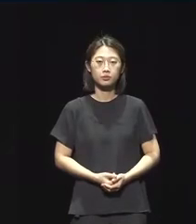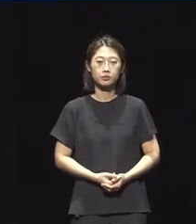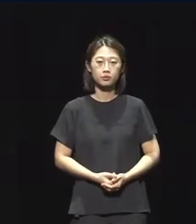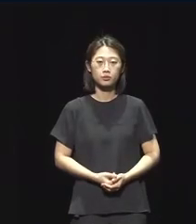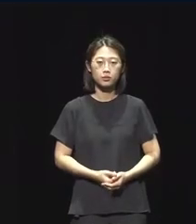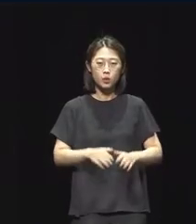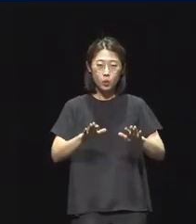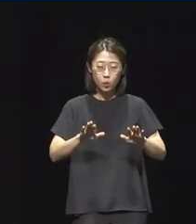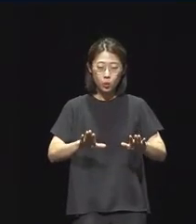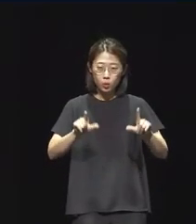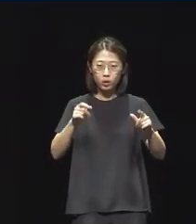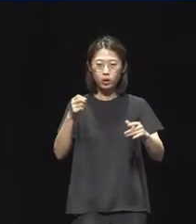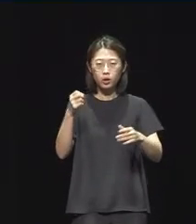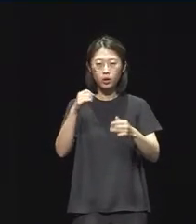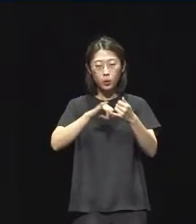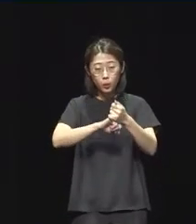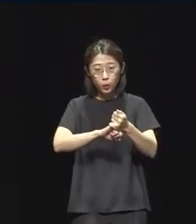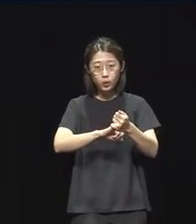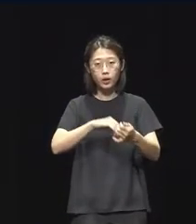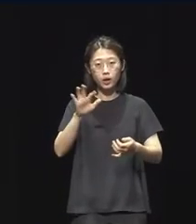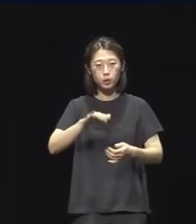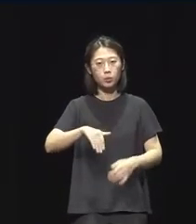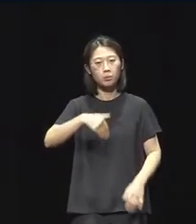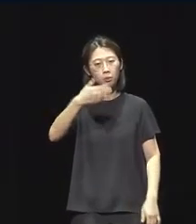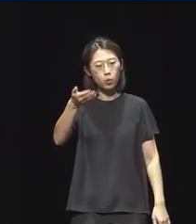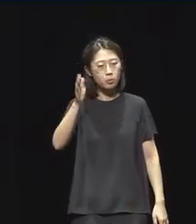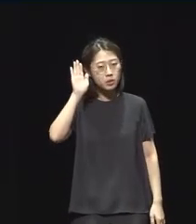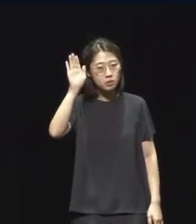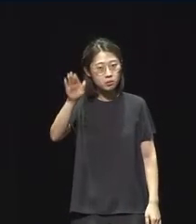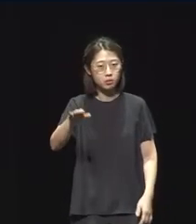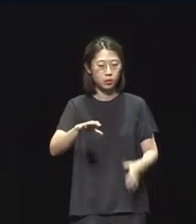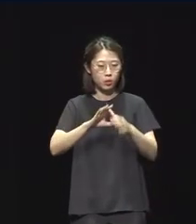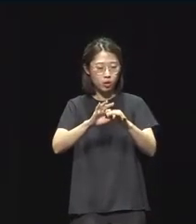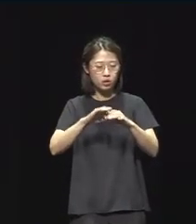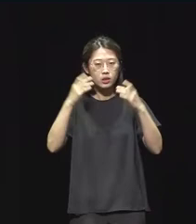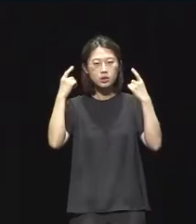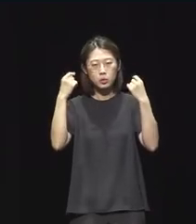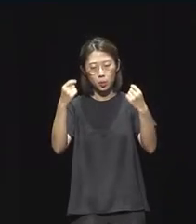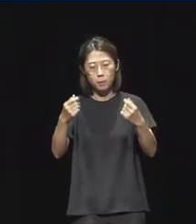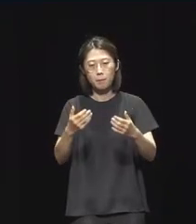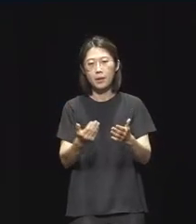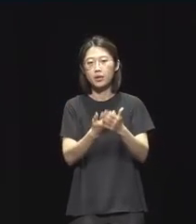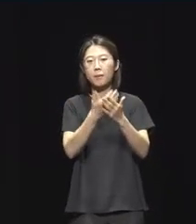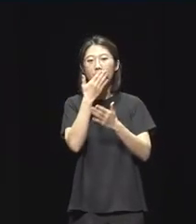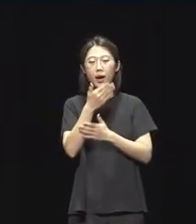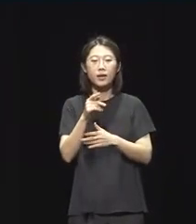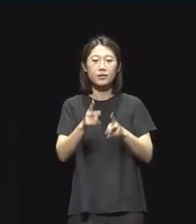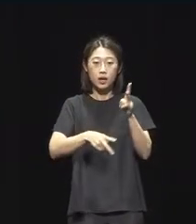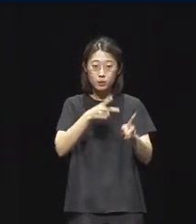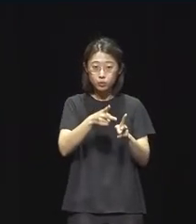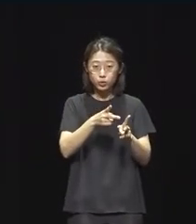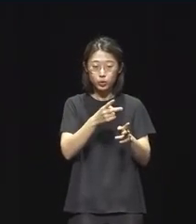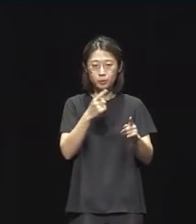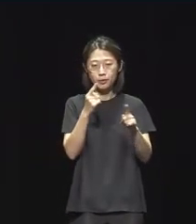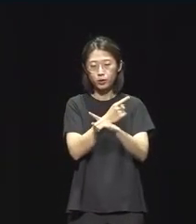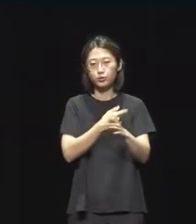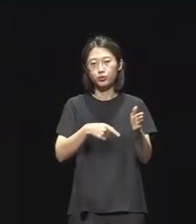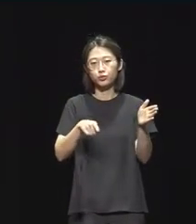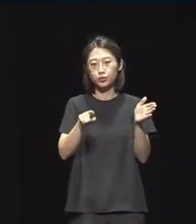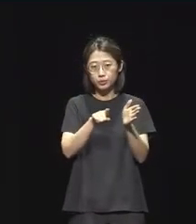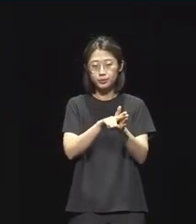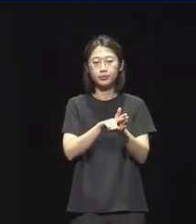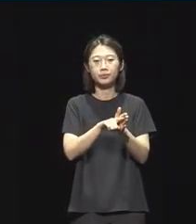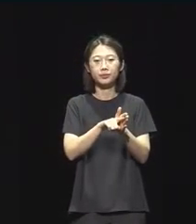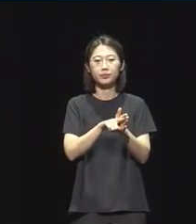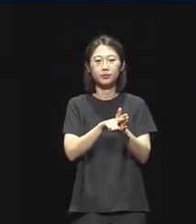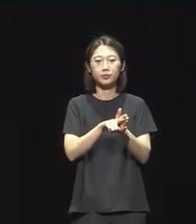향후에라도 올해법이 사업 뿐만이 아니라 향후에 지속 가능성 있는 사업으로 발전을 할 수 있도록 사업을 계속 단체 스스로